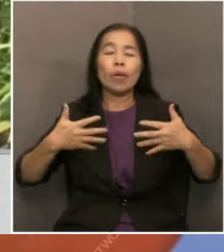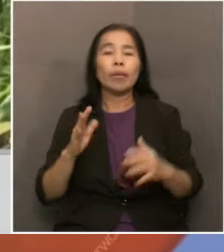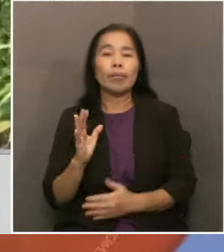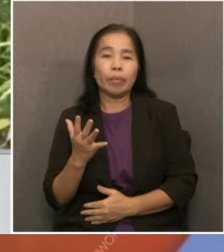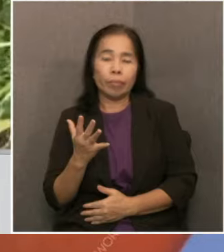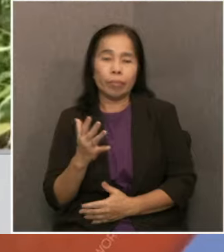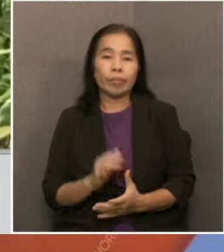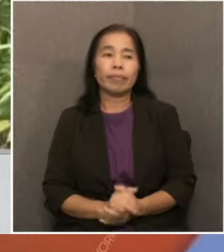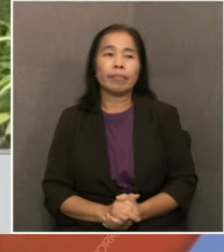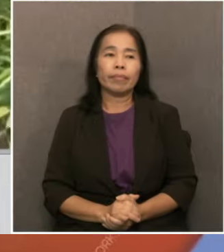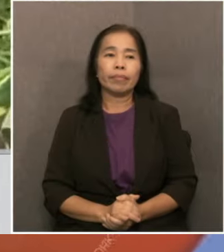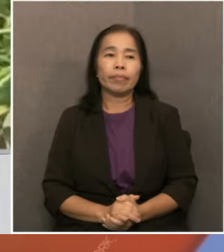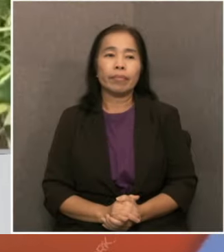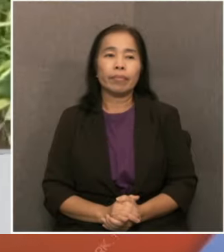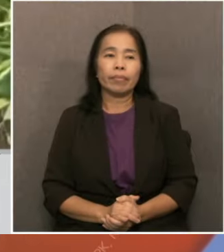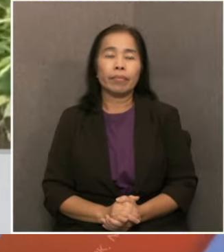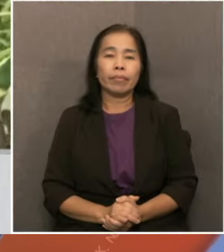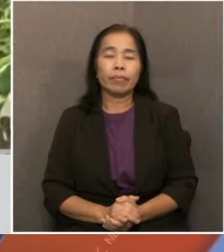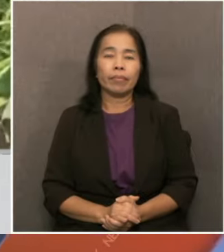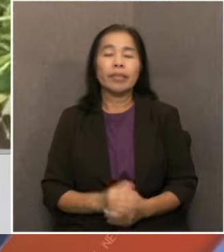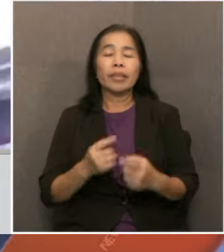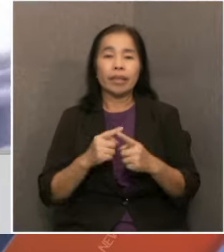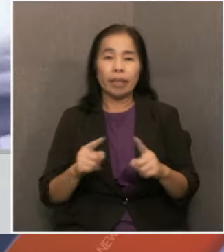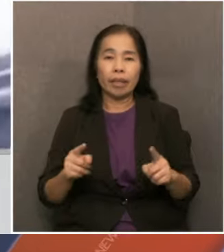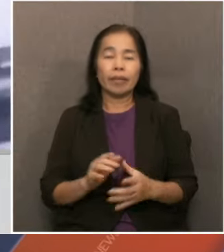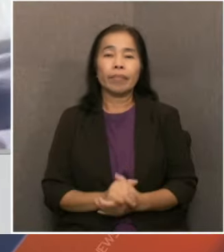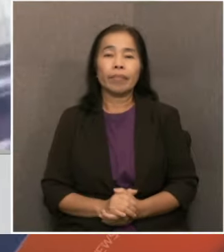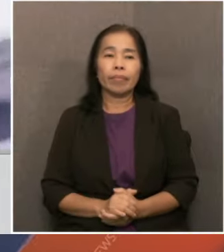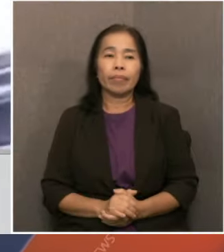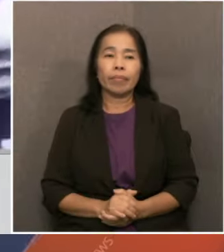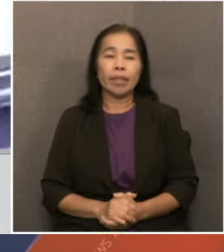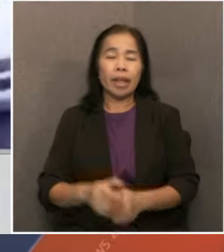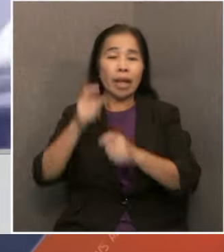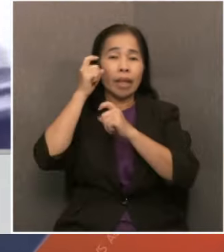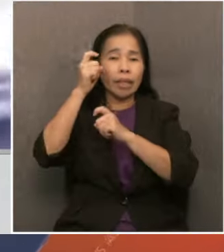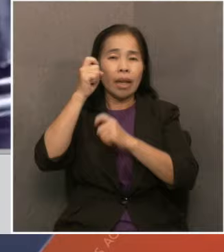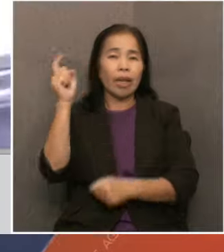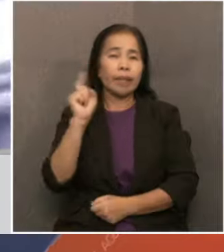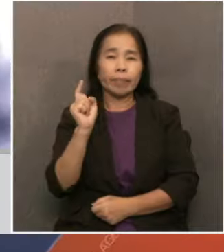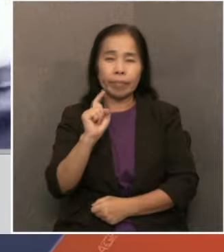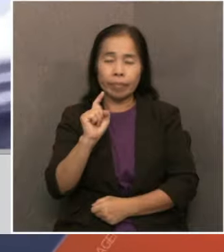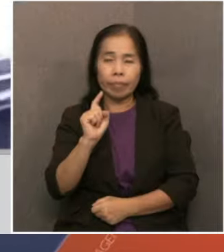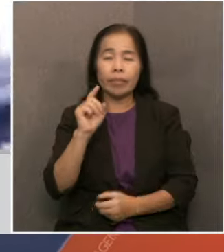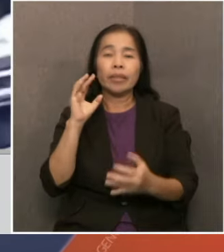มาเร็วนดหน่อยนะครับคนแนนอนวาปัจจังที่ทำให exposure มาที่จะ